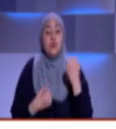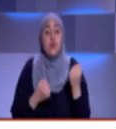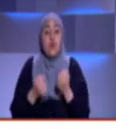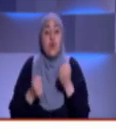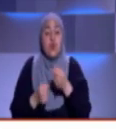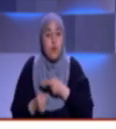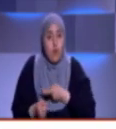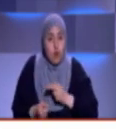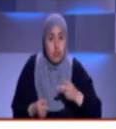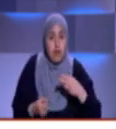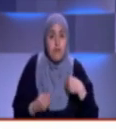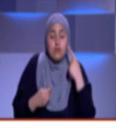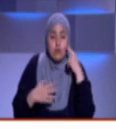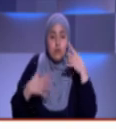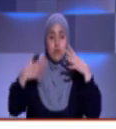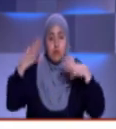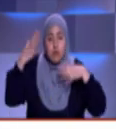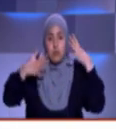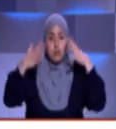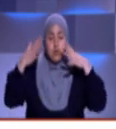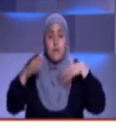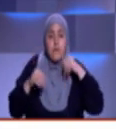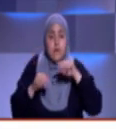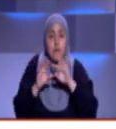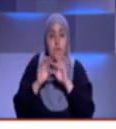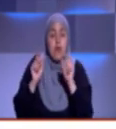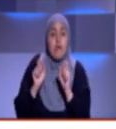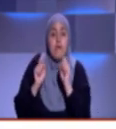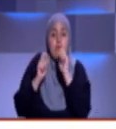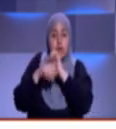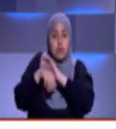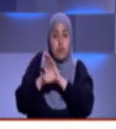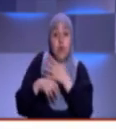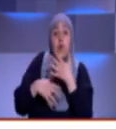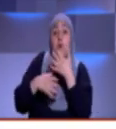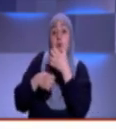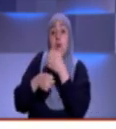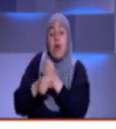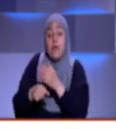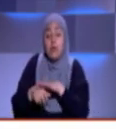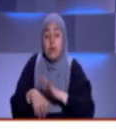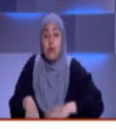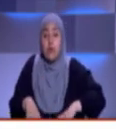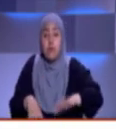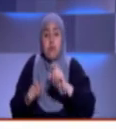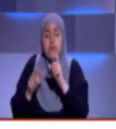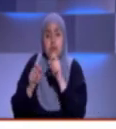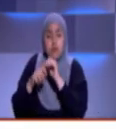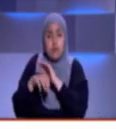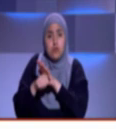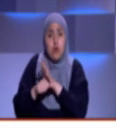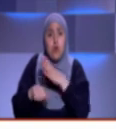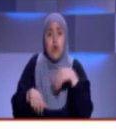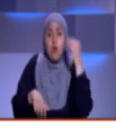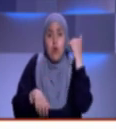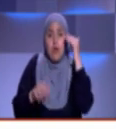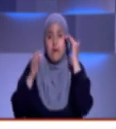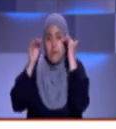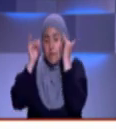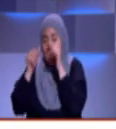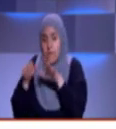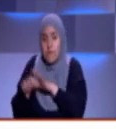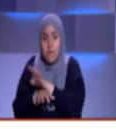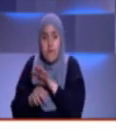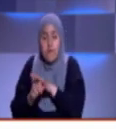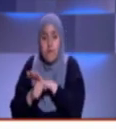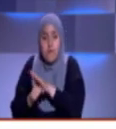أخرى وانشغال بموضوع فيروس كورونا وحماية المواطنين منه، مع كل ما نتابعه طبعا من تفاصيل يومية